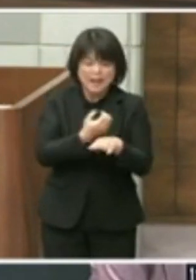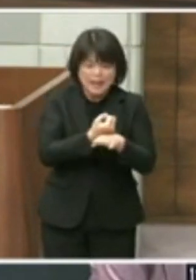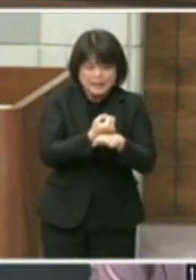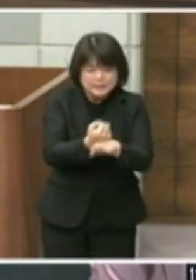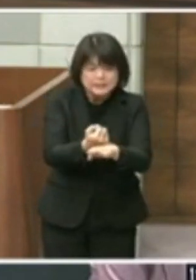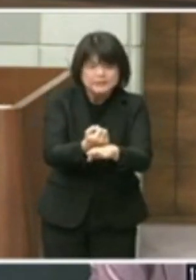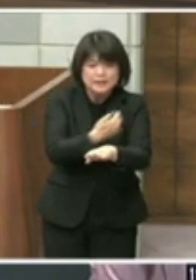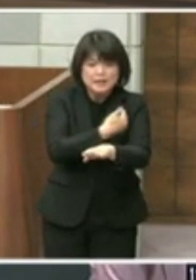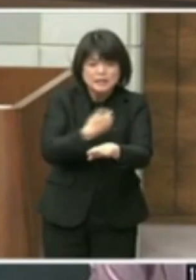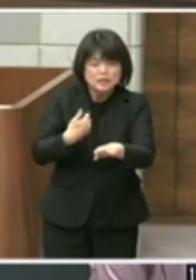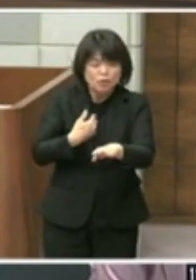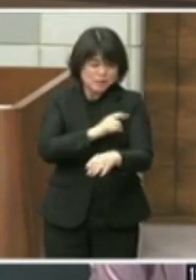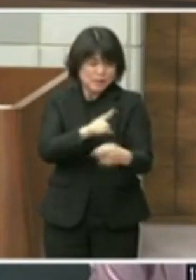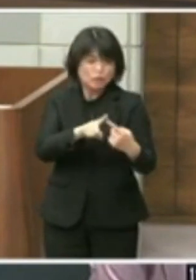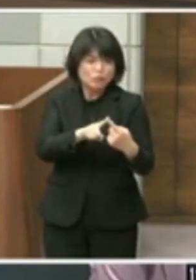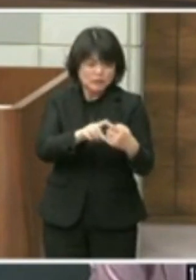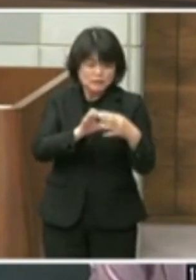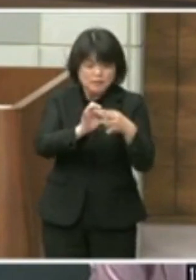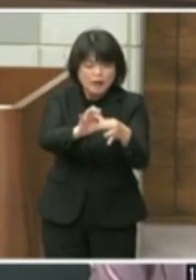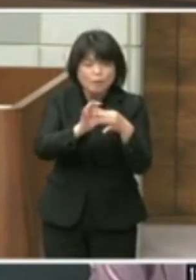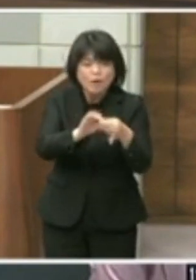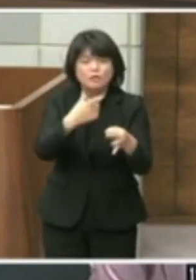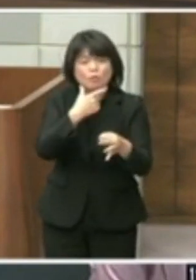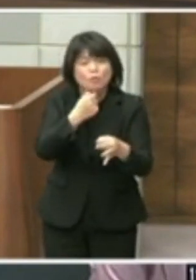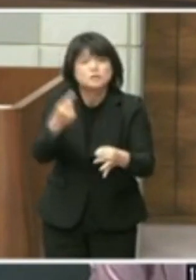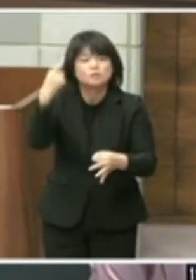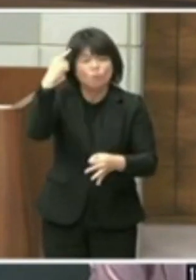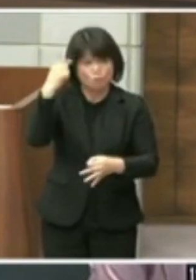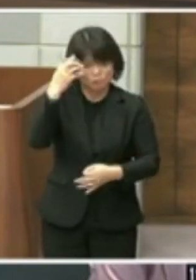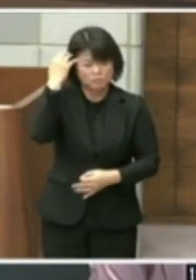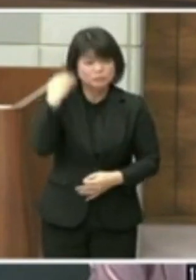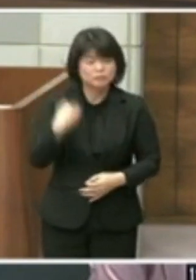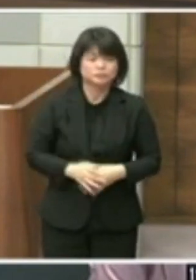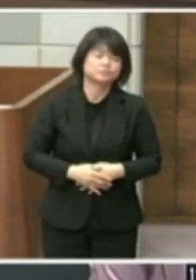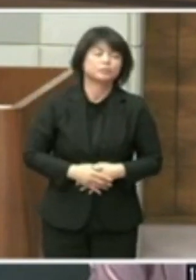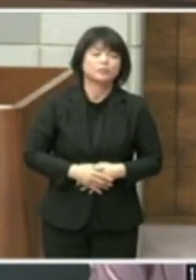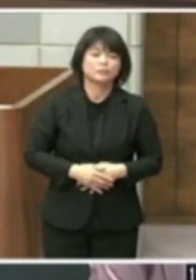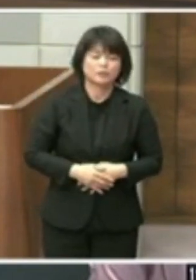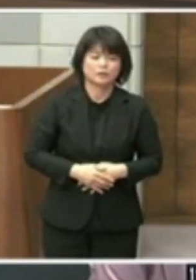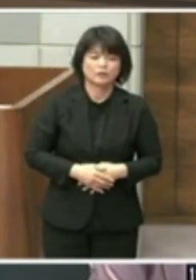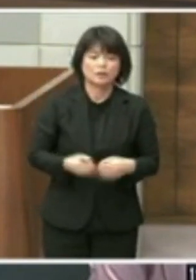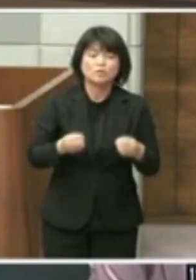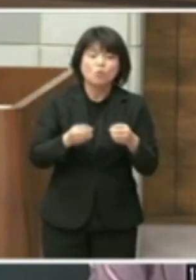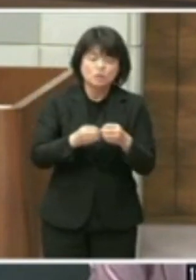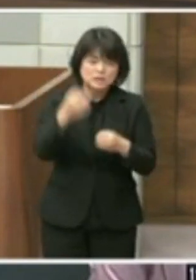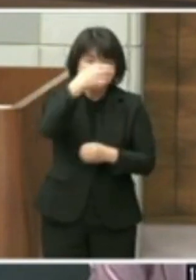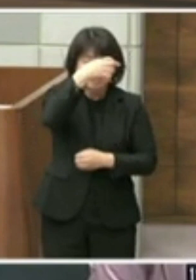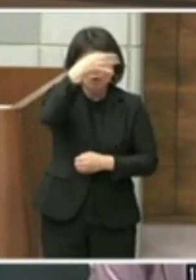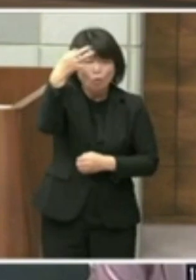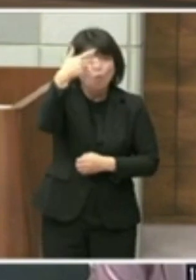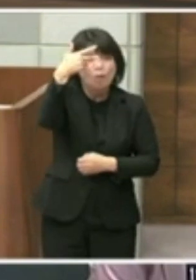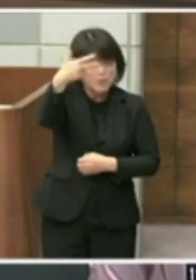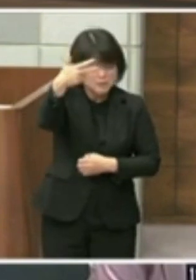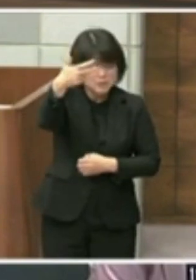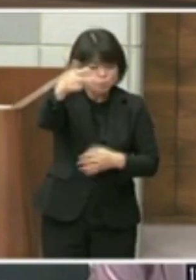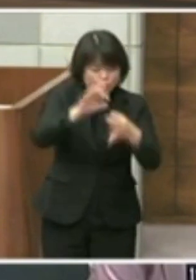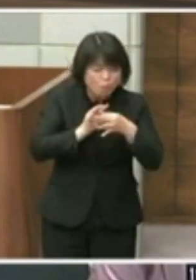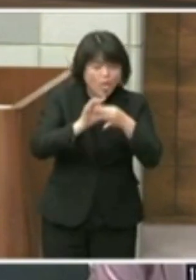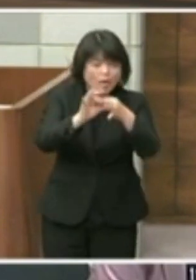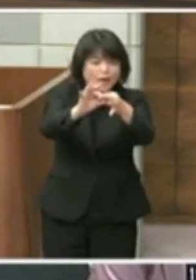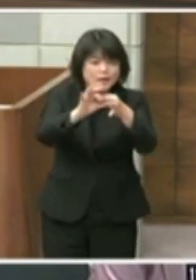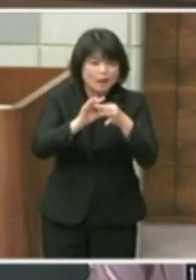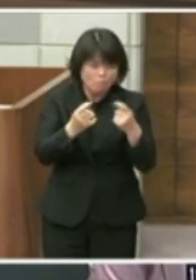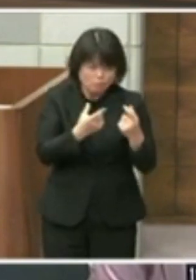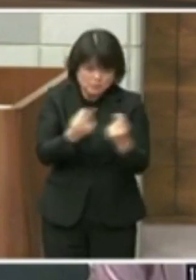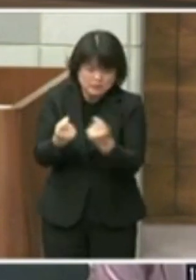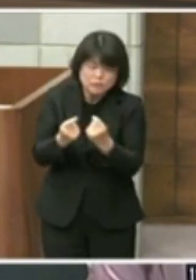理に積極的に関わっていただきたいというふうに思うんですが、同時に、 まあ、神戸市とのですね、連携もし